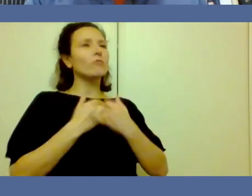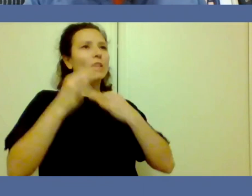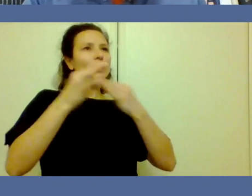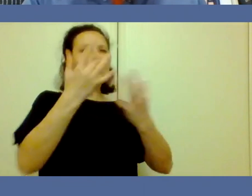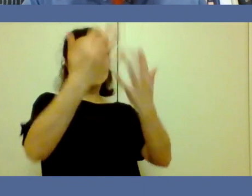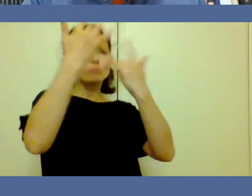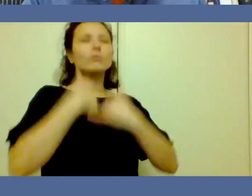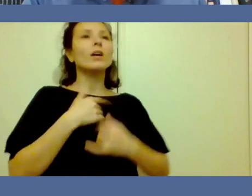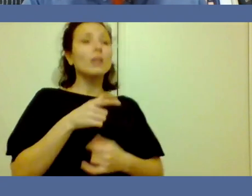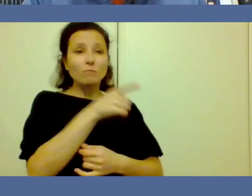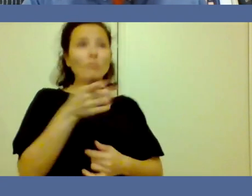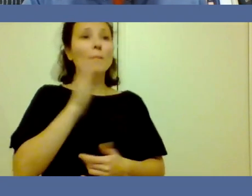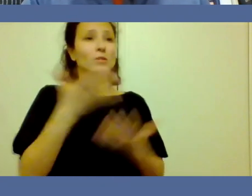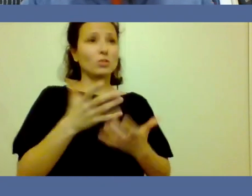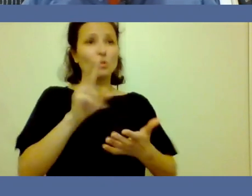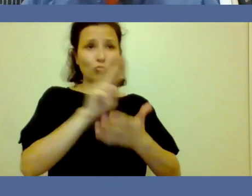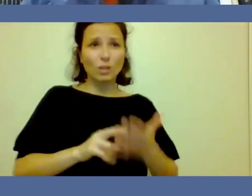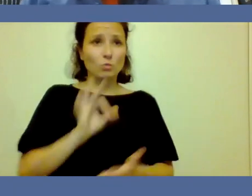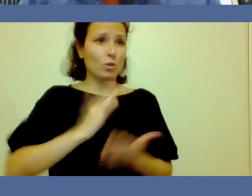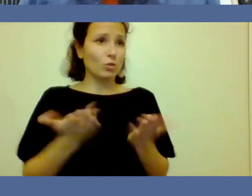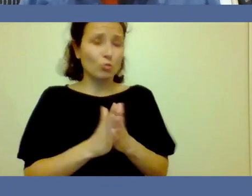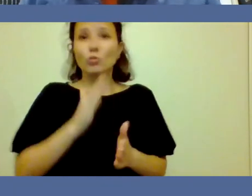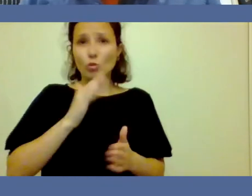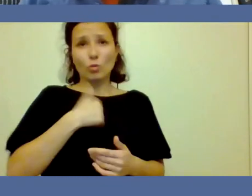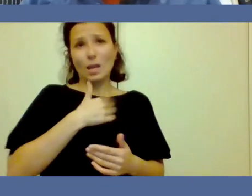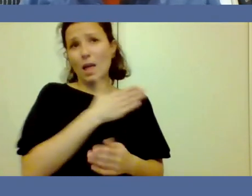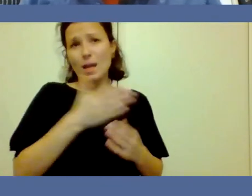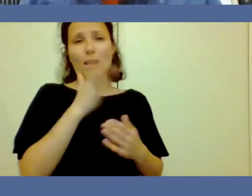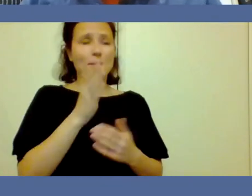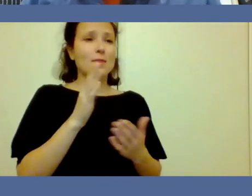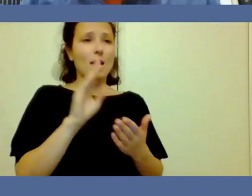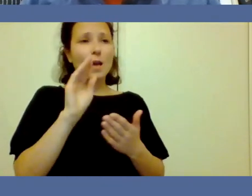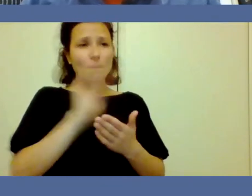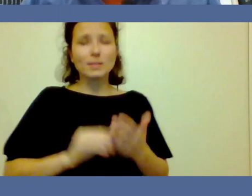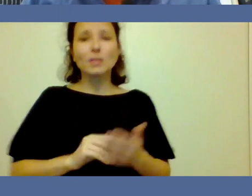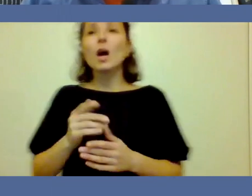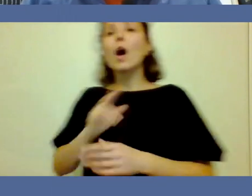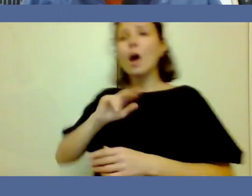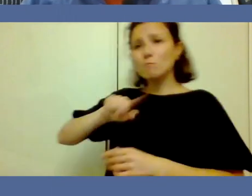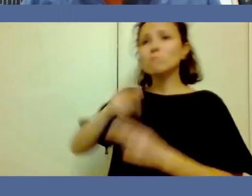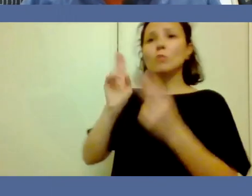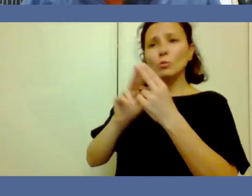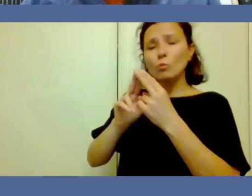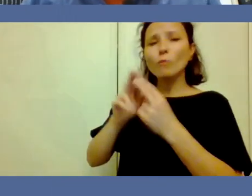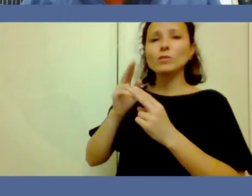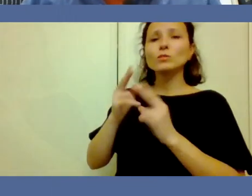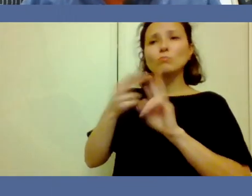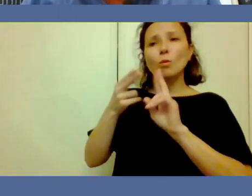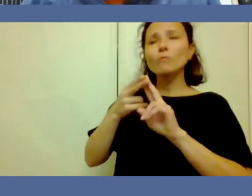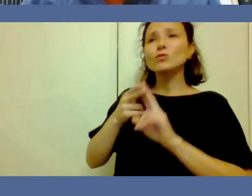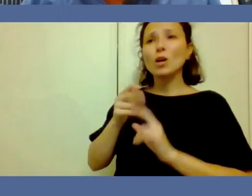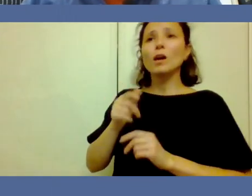pisać. Ale możemy się umówić, że pani kiedyś przyjedzie do Nowego Sącza? Ale ja bym przyjechała już dziś,